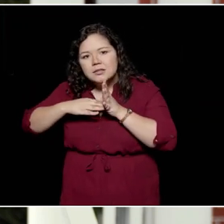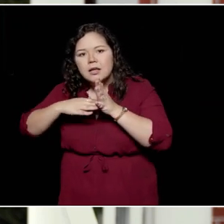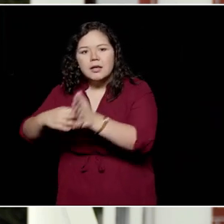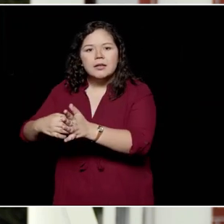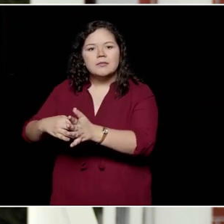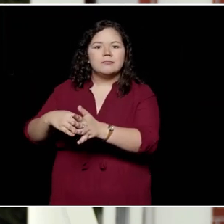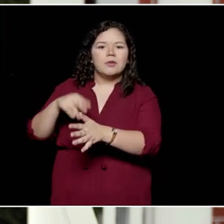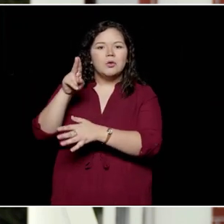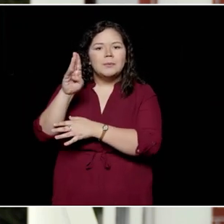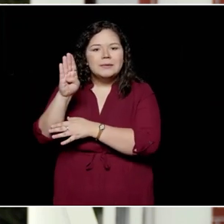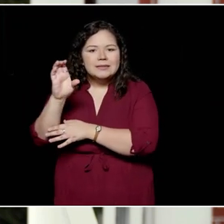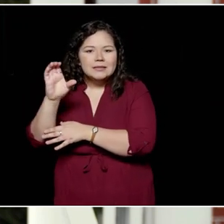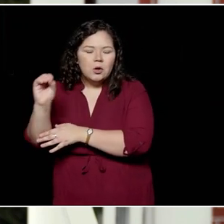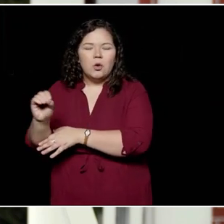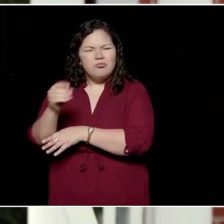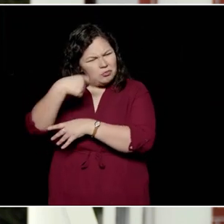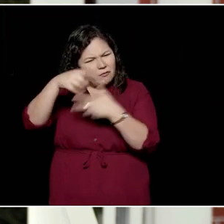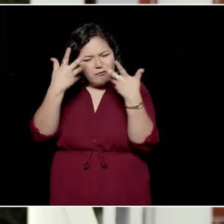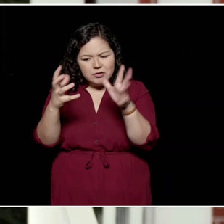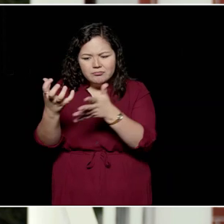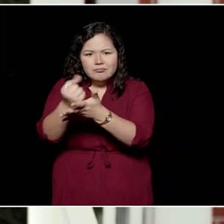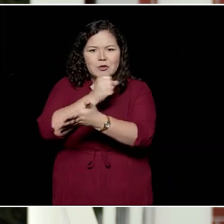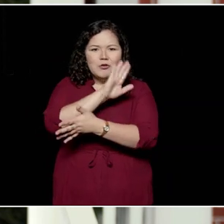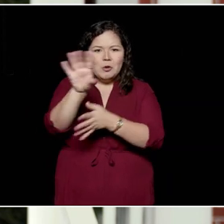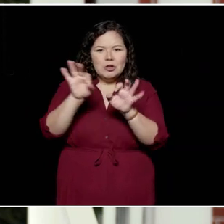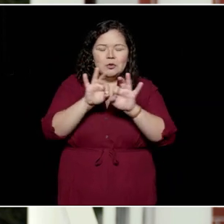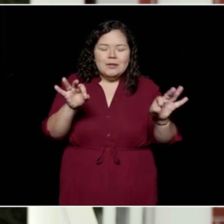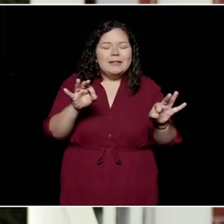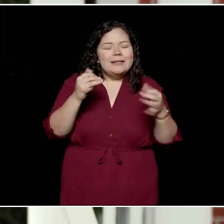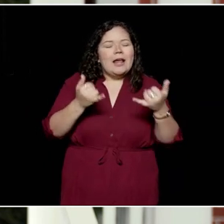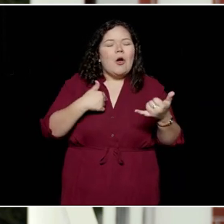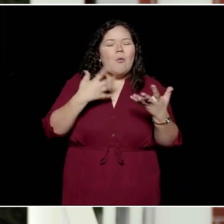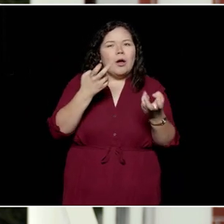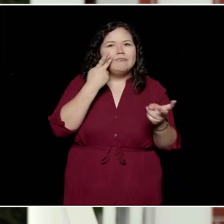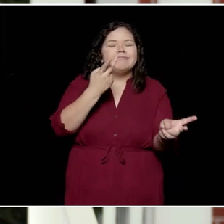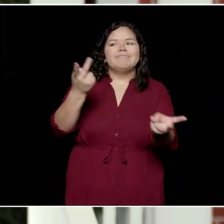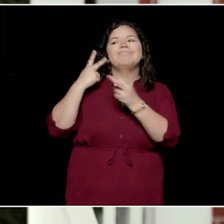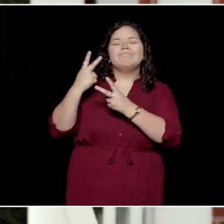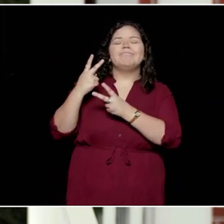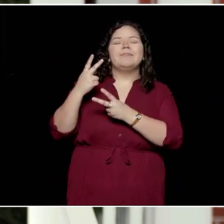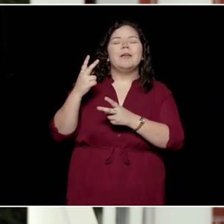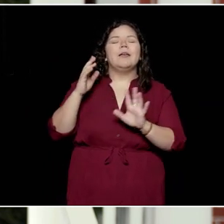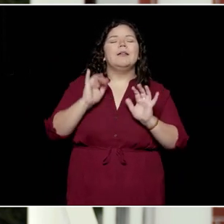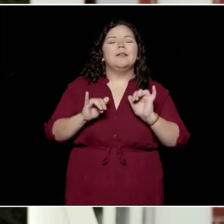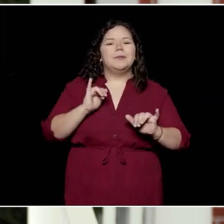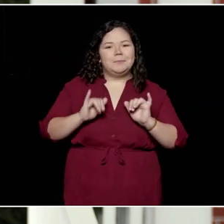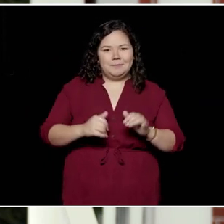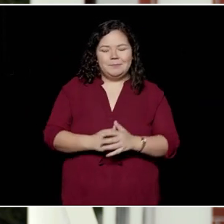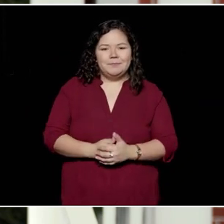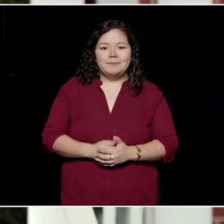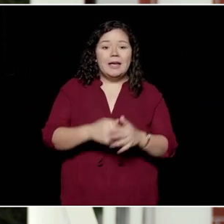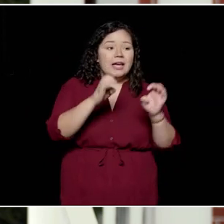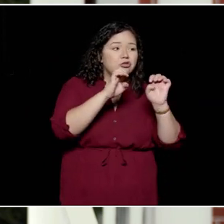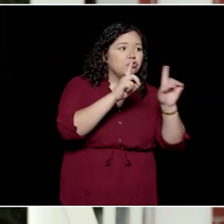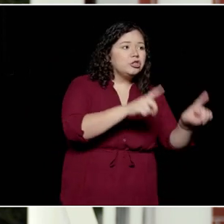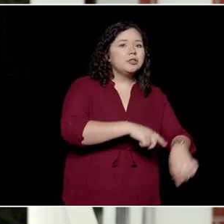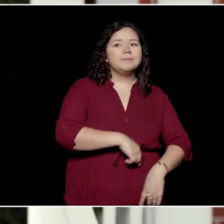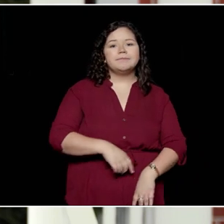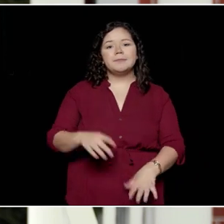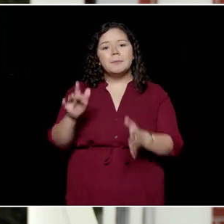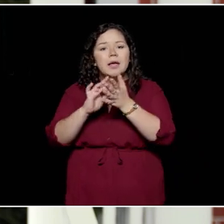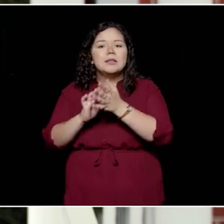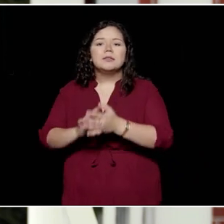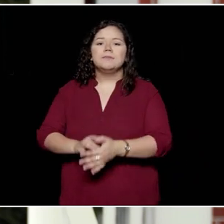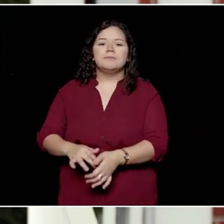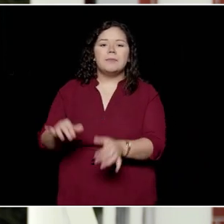at UBCO, you've earned the degree you're getting, and I want you to take a moment to reflect on that. From education to medicine,